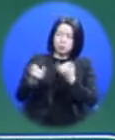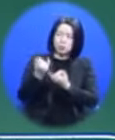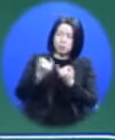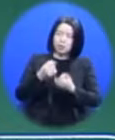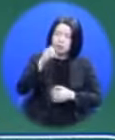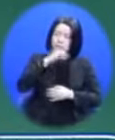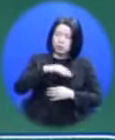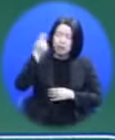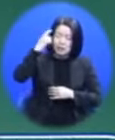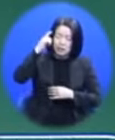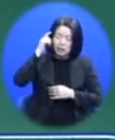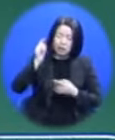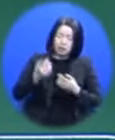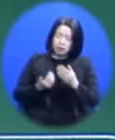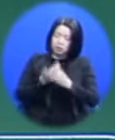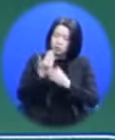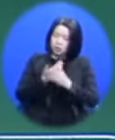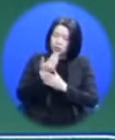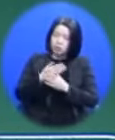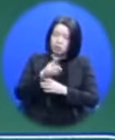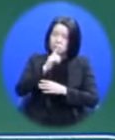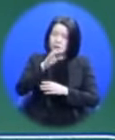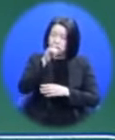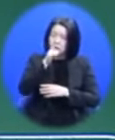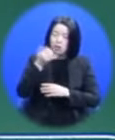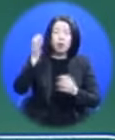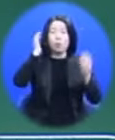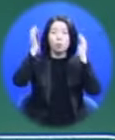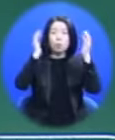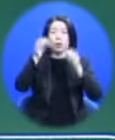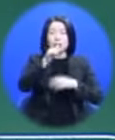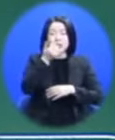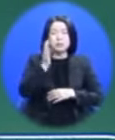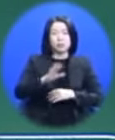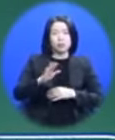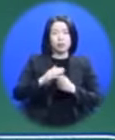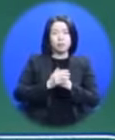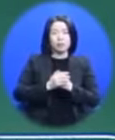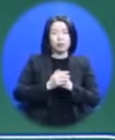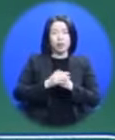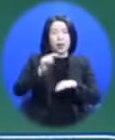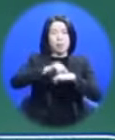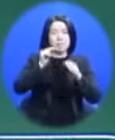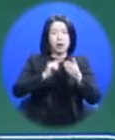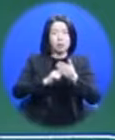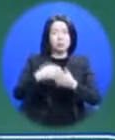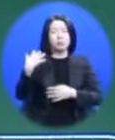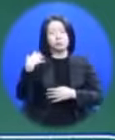그냥 생각난 대로 뭘 이야기한 건가? 막 혼란스러웠는데 하여튼 마음에